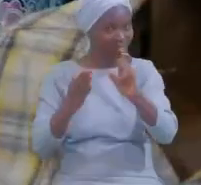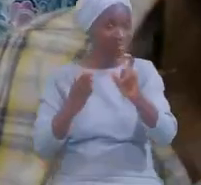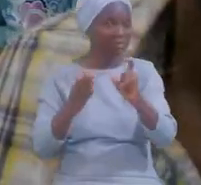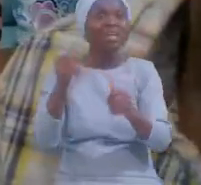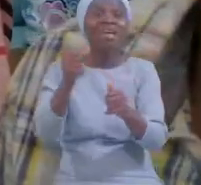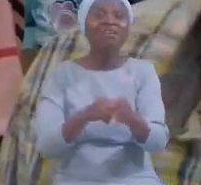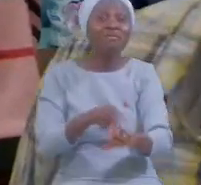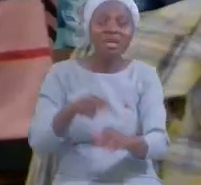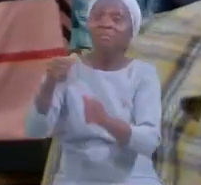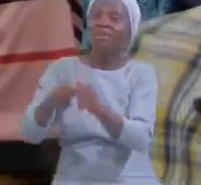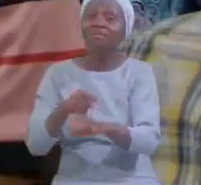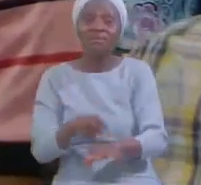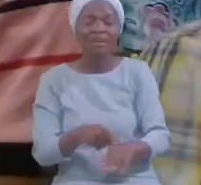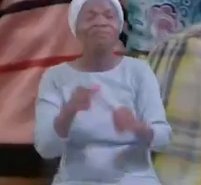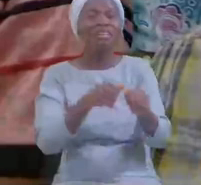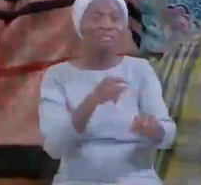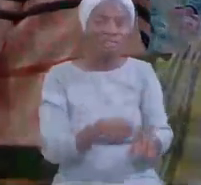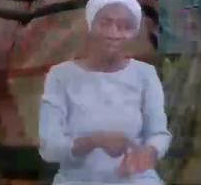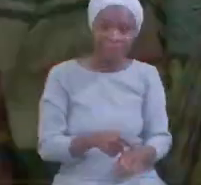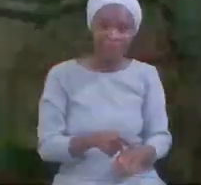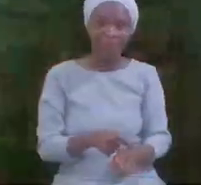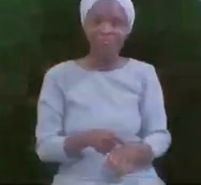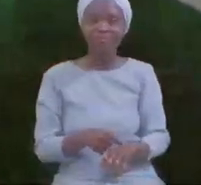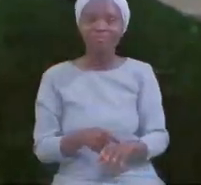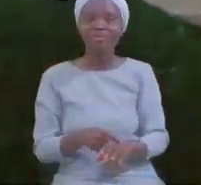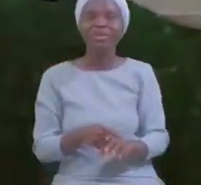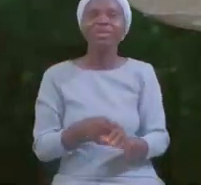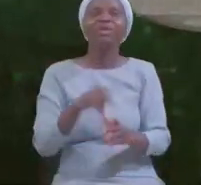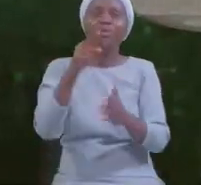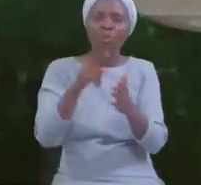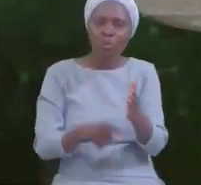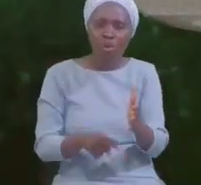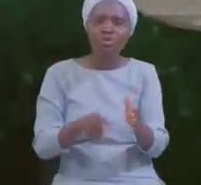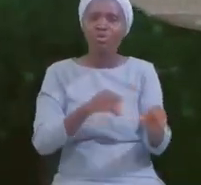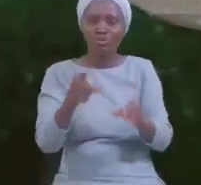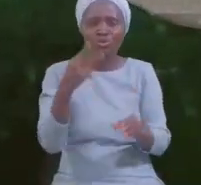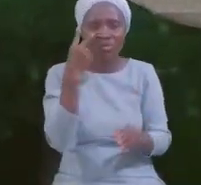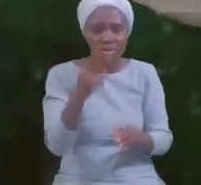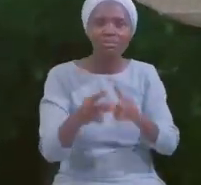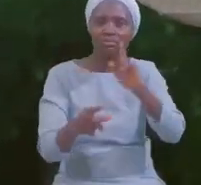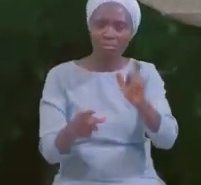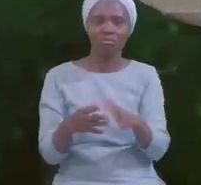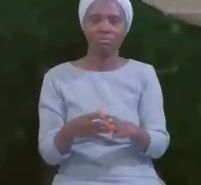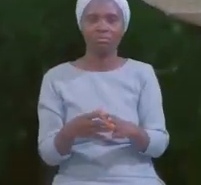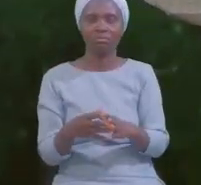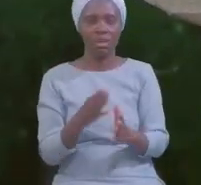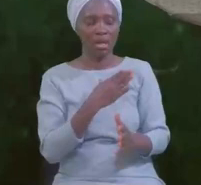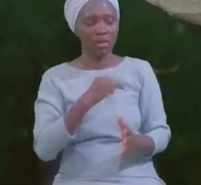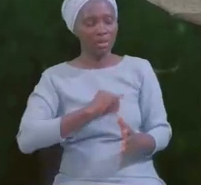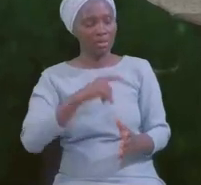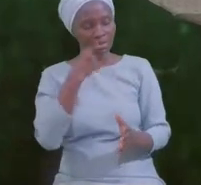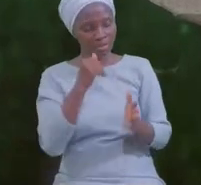Toutes les fois que la question se présente, que vois-tu? Et je dis, je